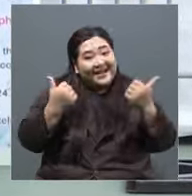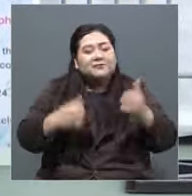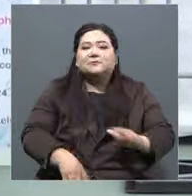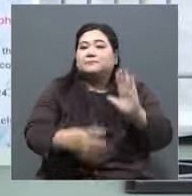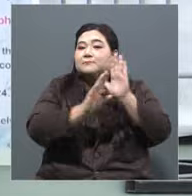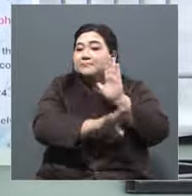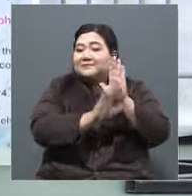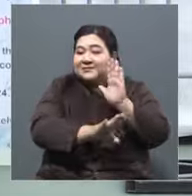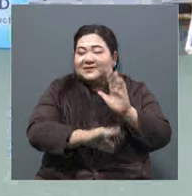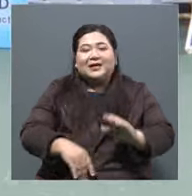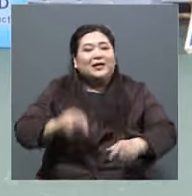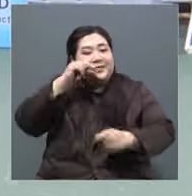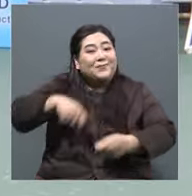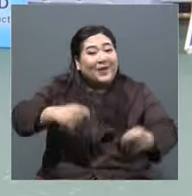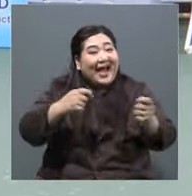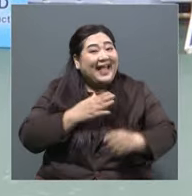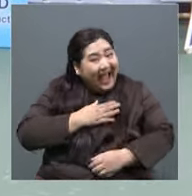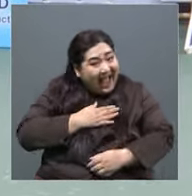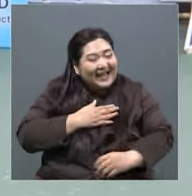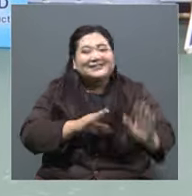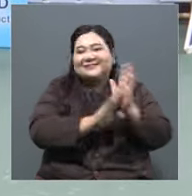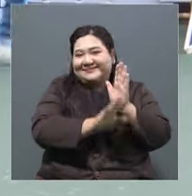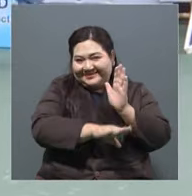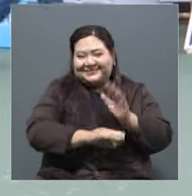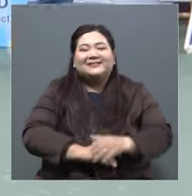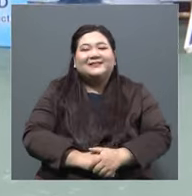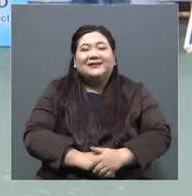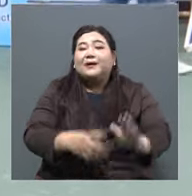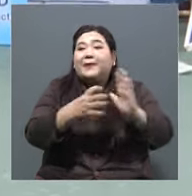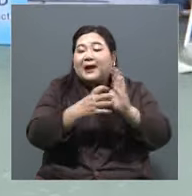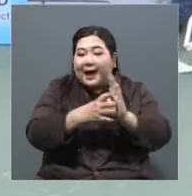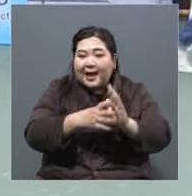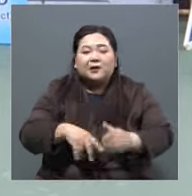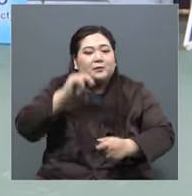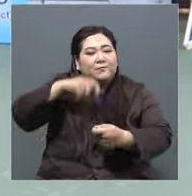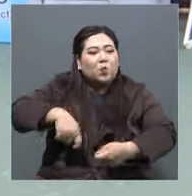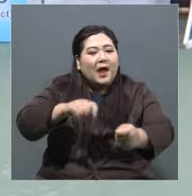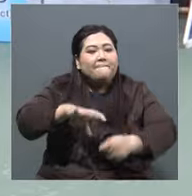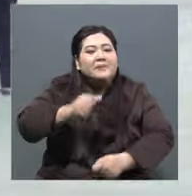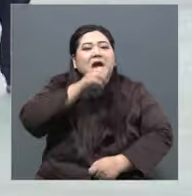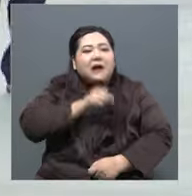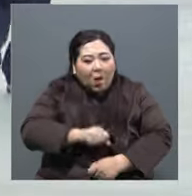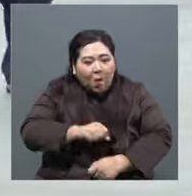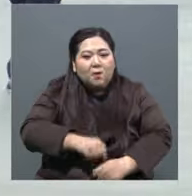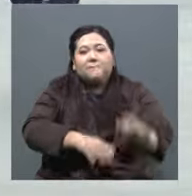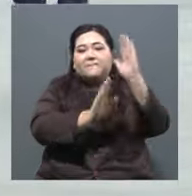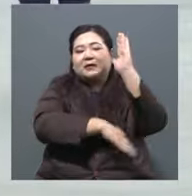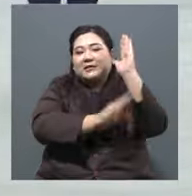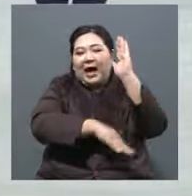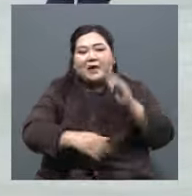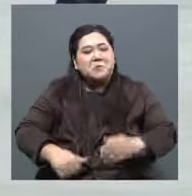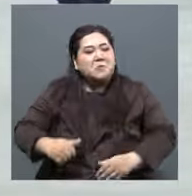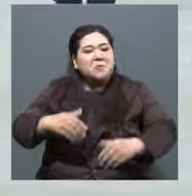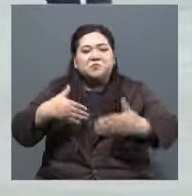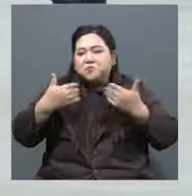สงกรานต์ฮิอ่าบ้านดิฉันเองนะภาคกลางเป็นสงกรานต์เมืองเก่าภาคใต้ร้อยหนักสงกรานต์นะคะพร้อม